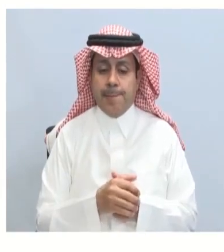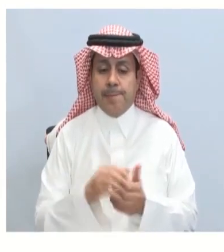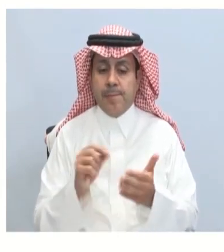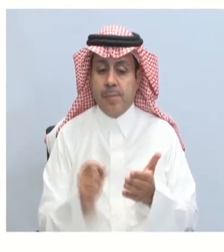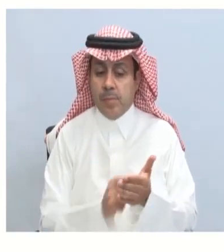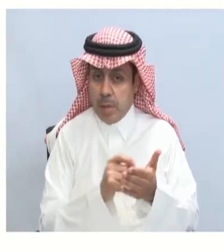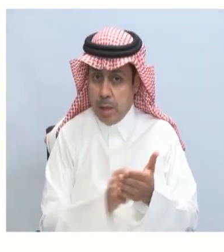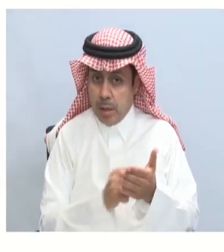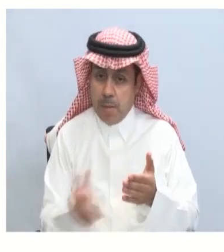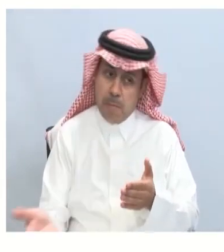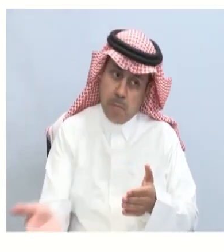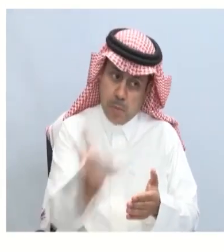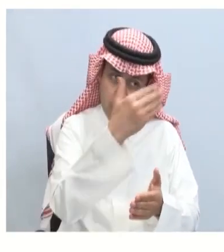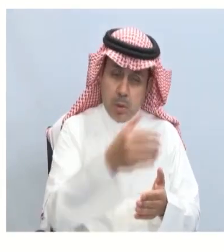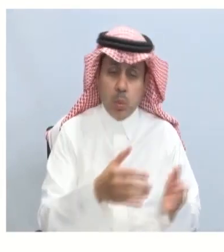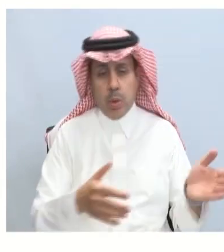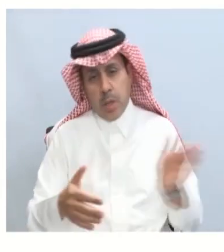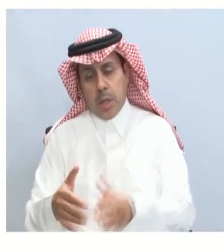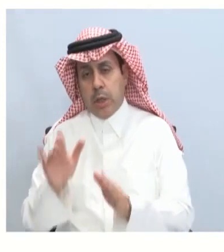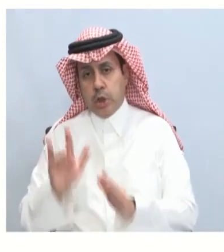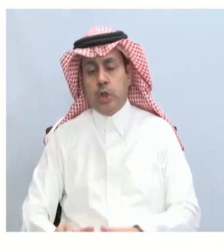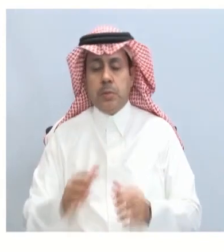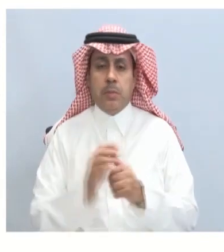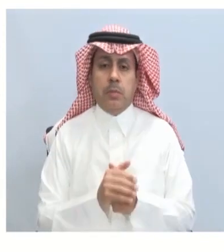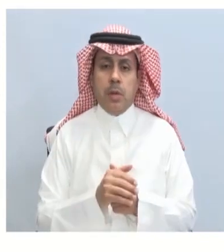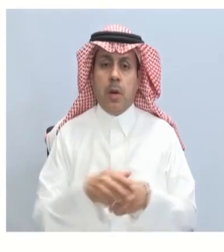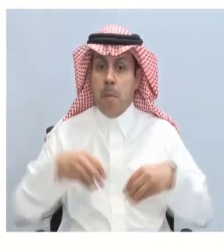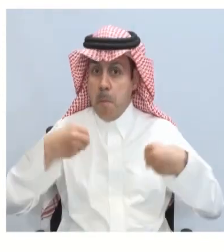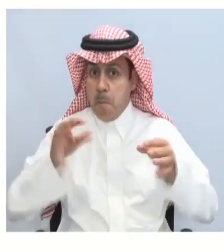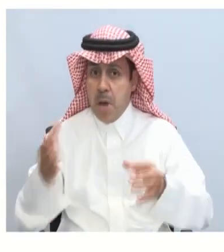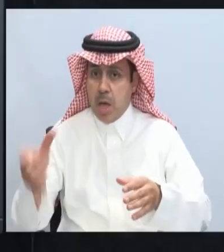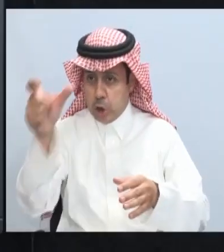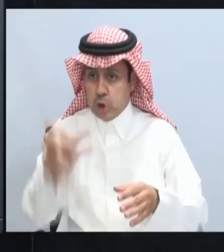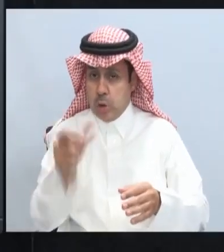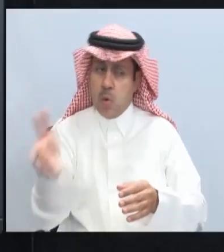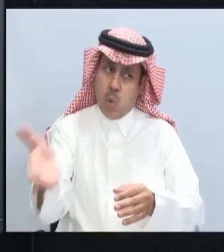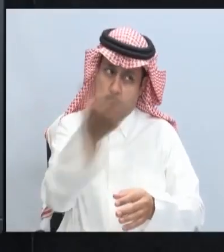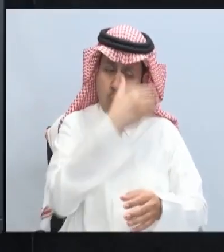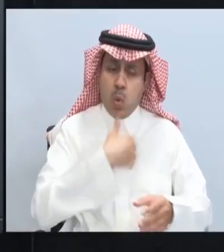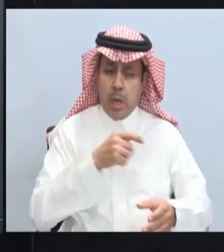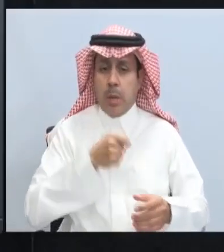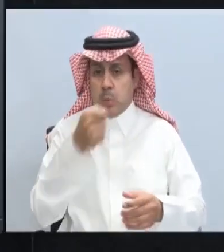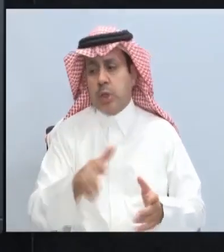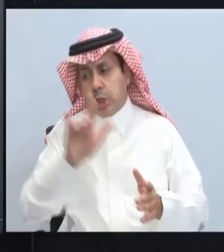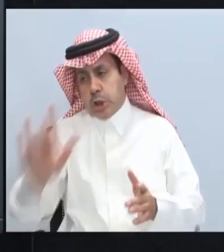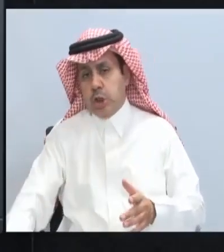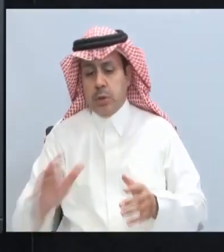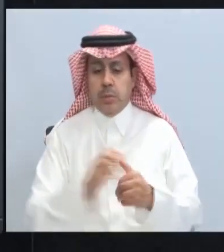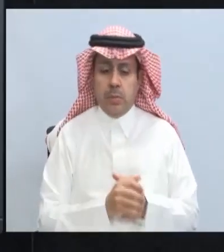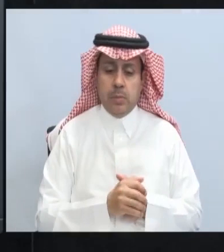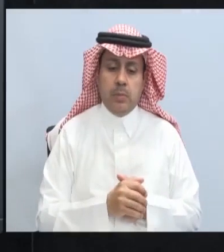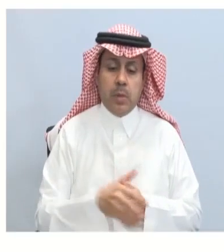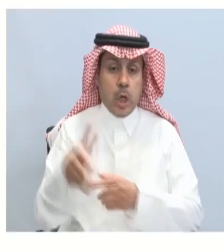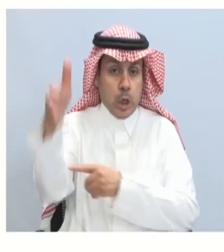بالتخلي بين بينها وبين المشتري لا يمكن نقلها وانما يخلي المكان للمشتري